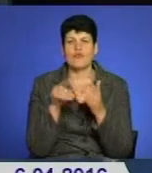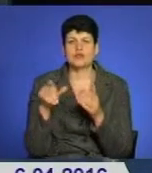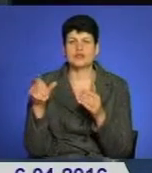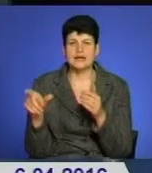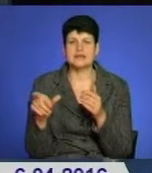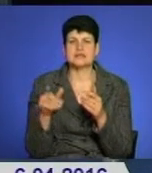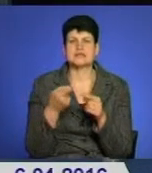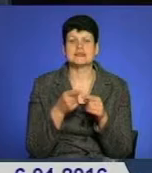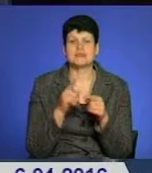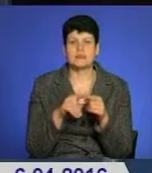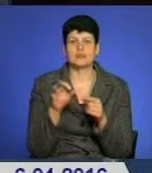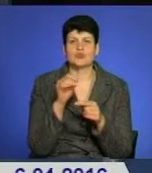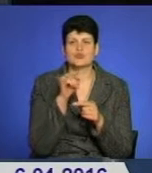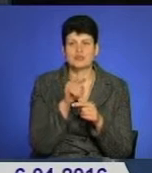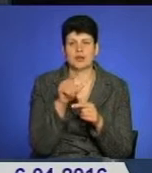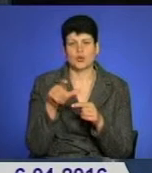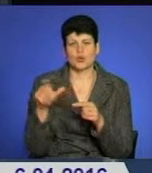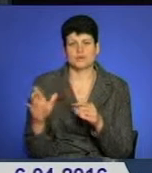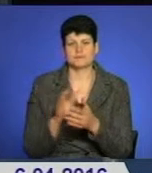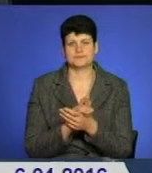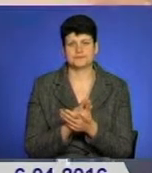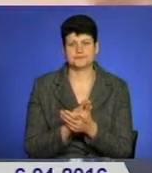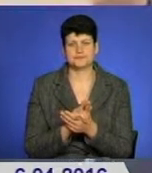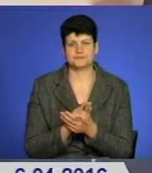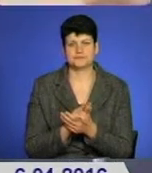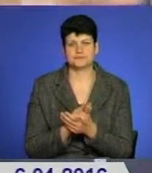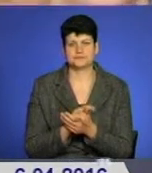не втомлюються допомагати у наступному відеоматеріалі.